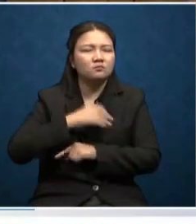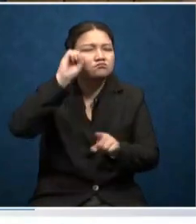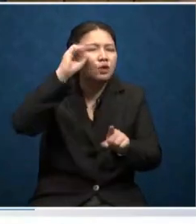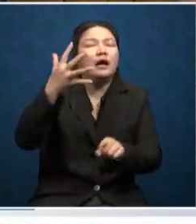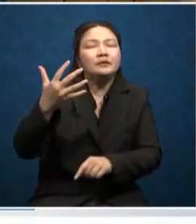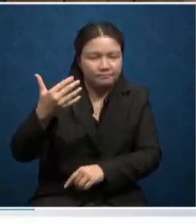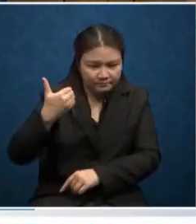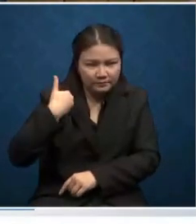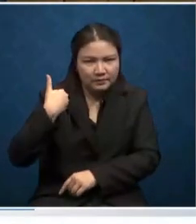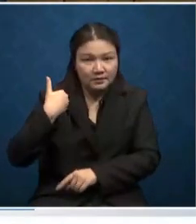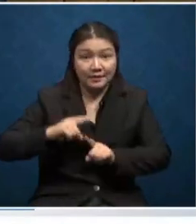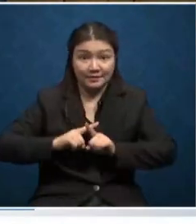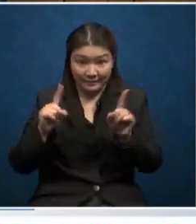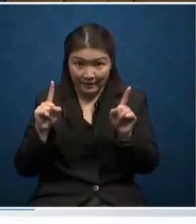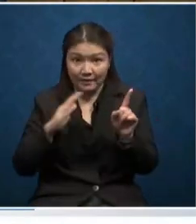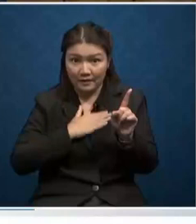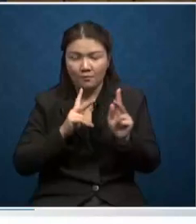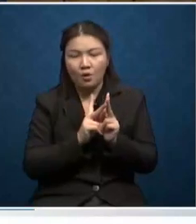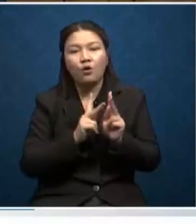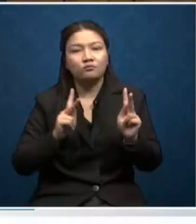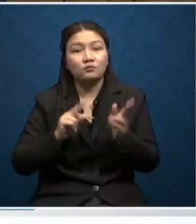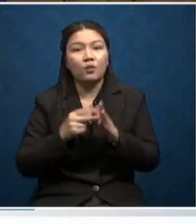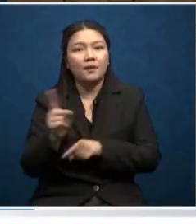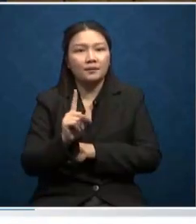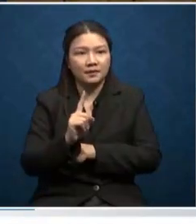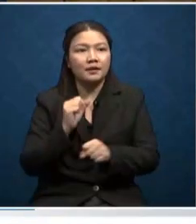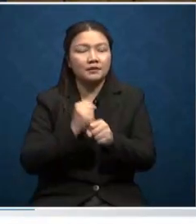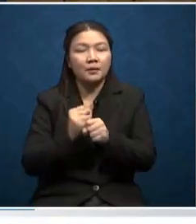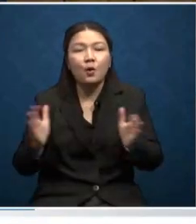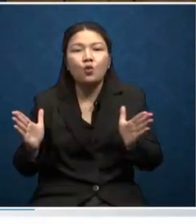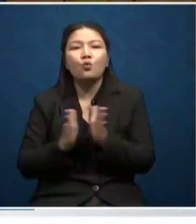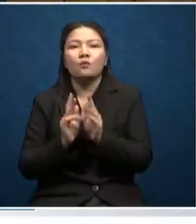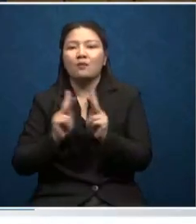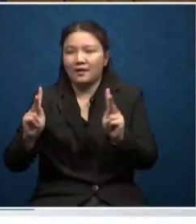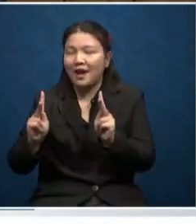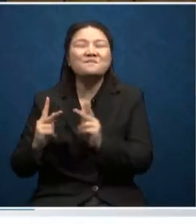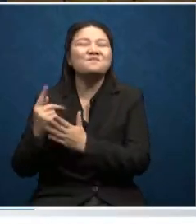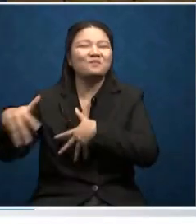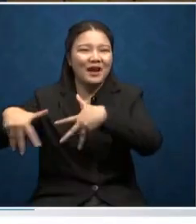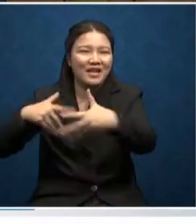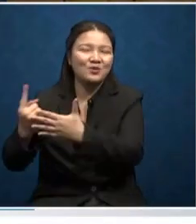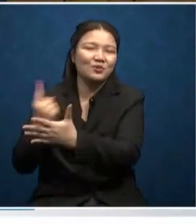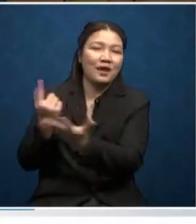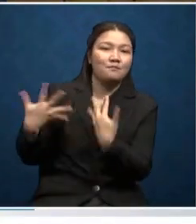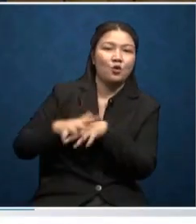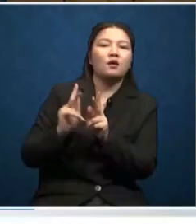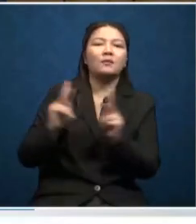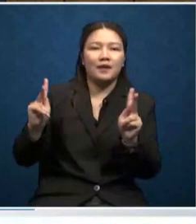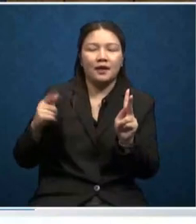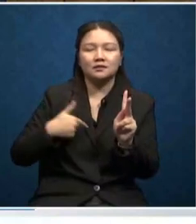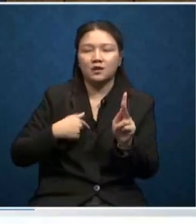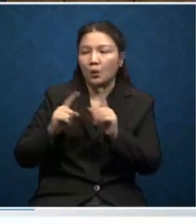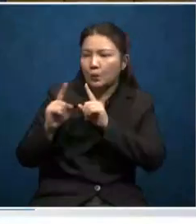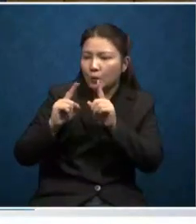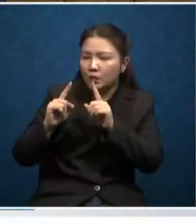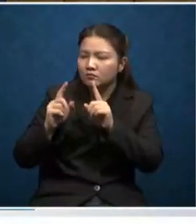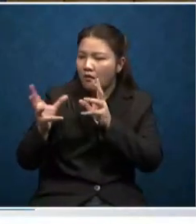ใจแต่เมื่อได้มาทำงานกับกรรมาธิการที่มาจากภาคประชาชนแล้วเนี่ยผมคิดว่าผมมีความเข้า